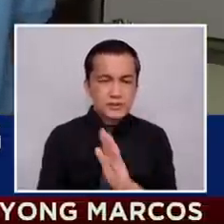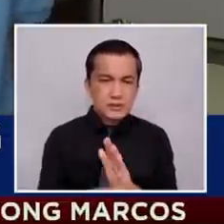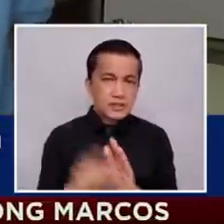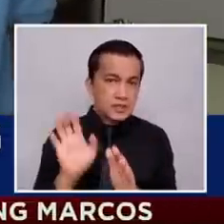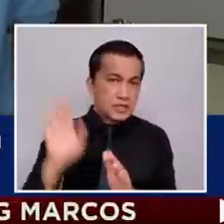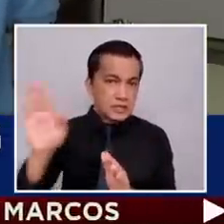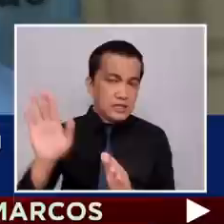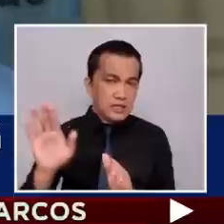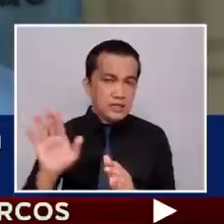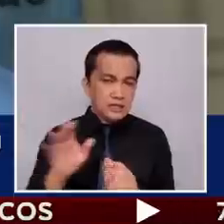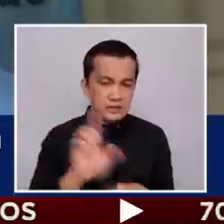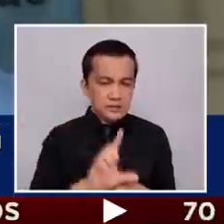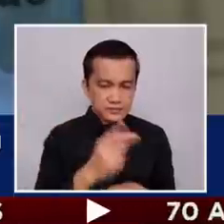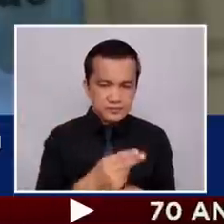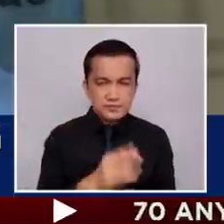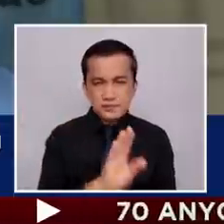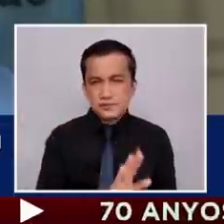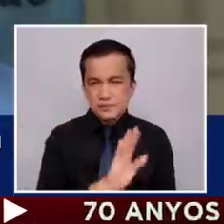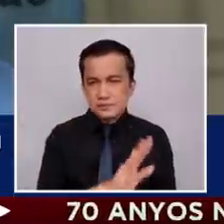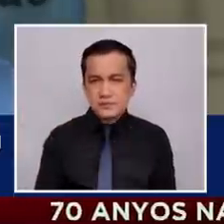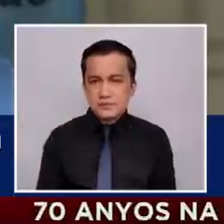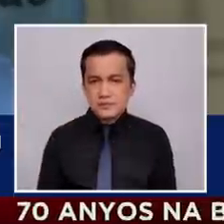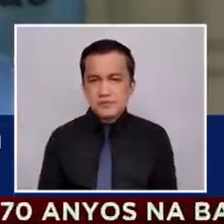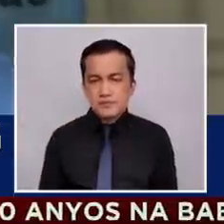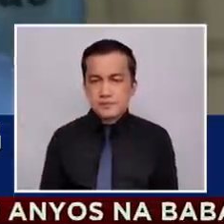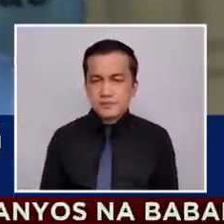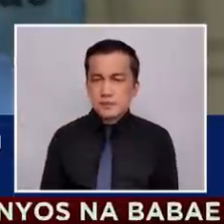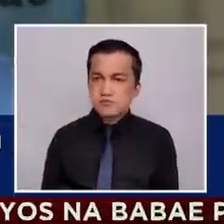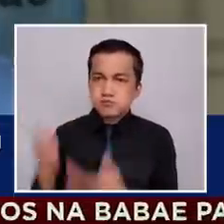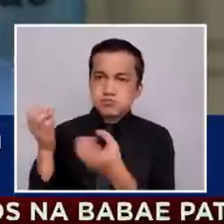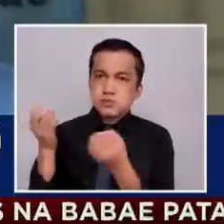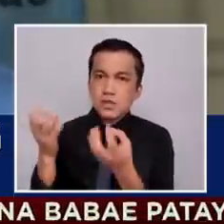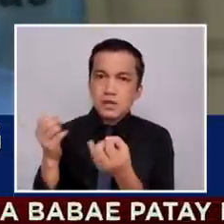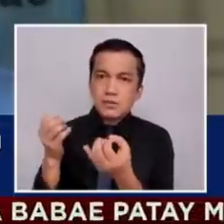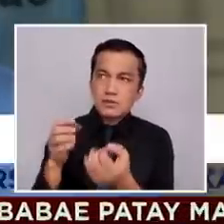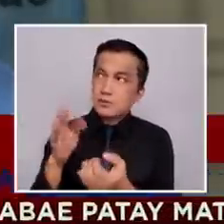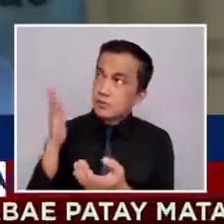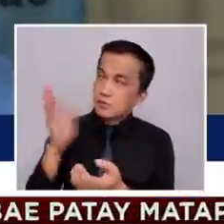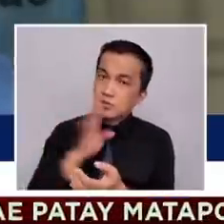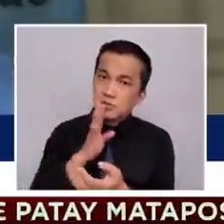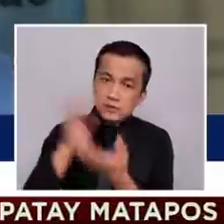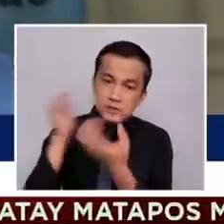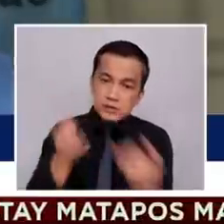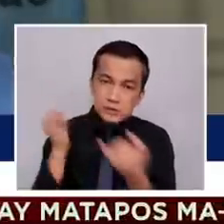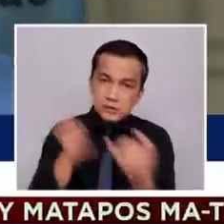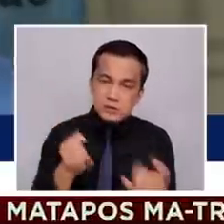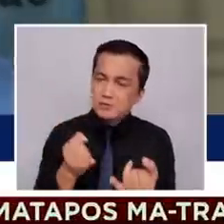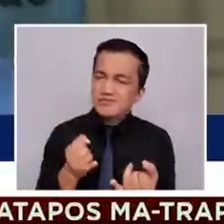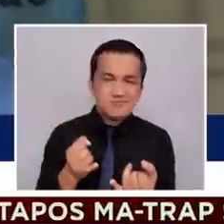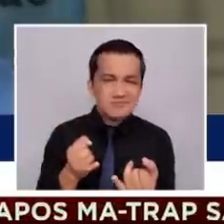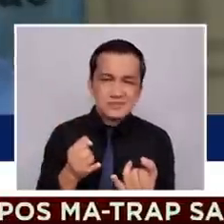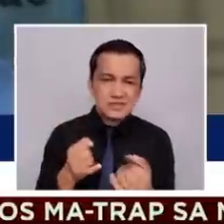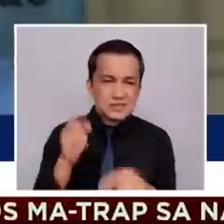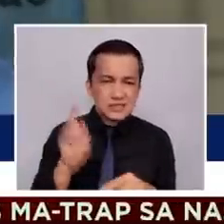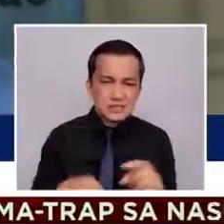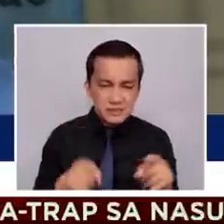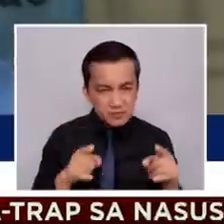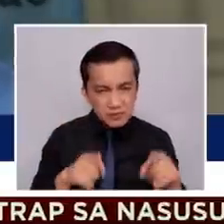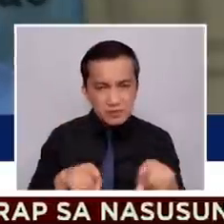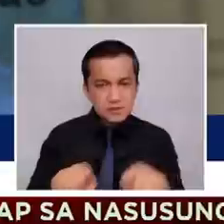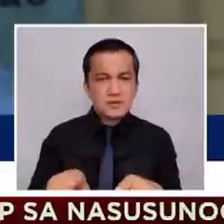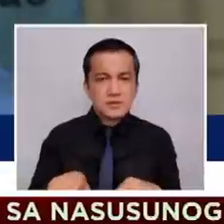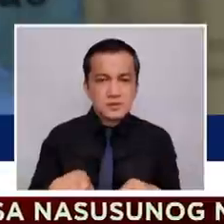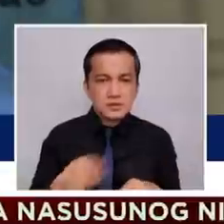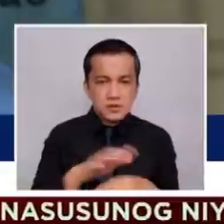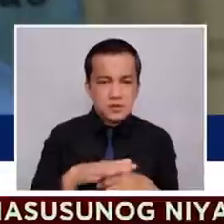kanilang kabuhayan. Kapag bumabaha yung importasyon sa ating bansa, hindi kayang makasabay ng lokal